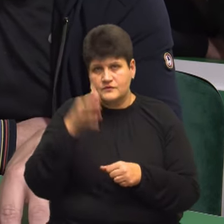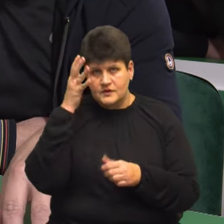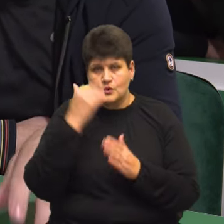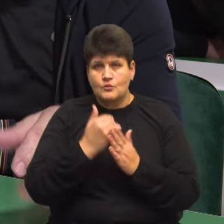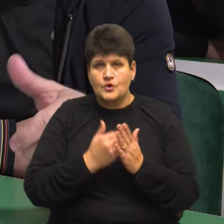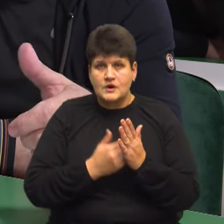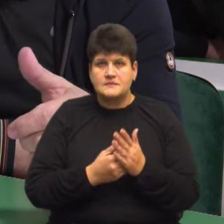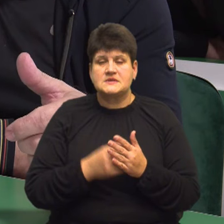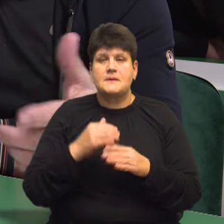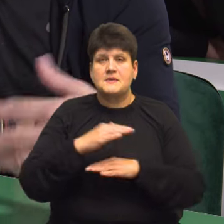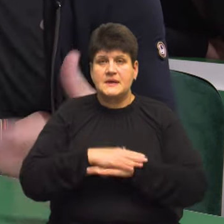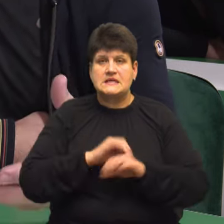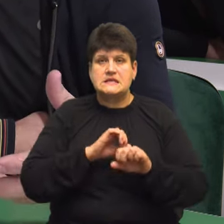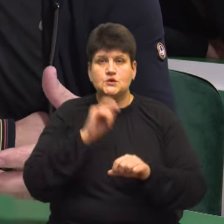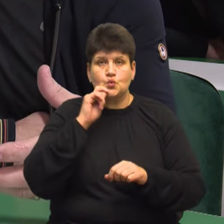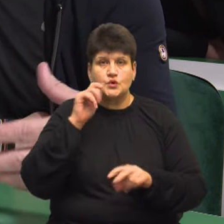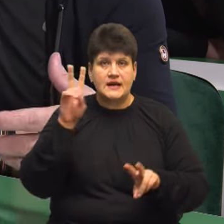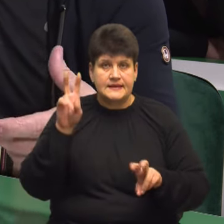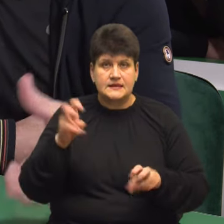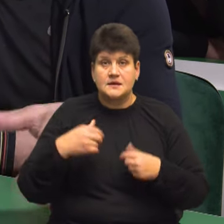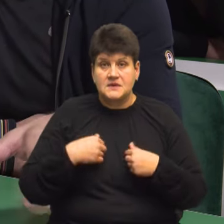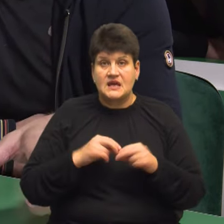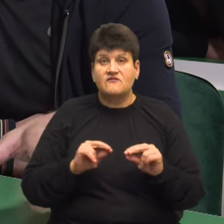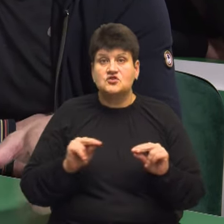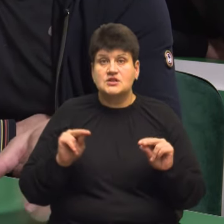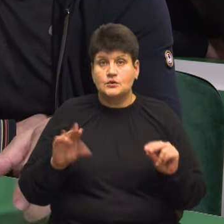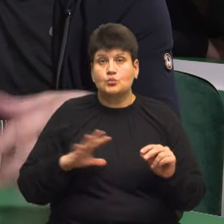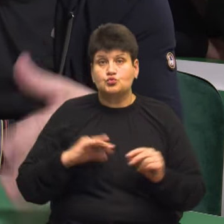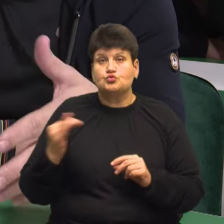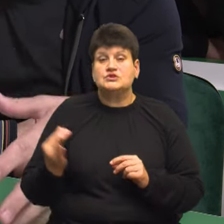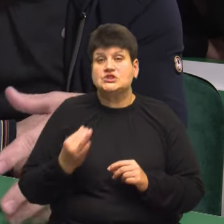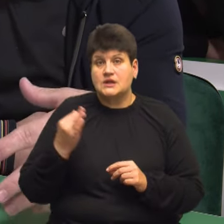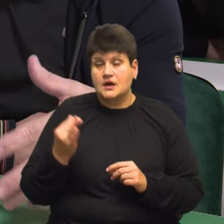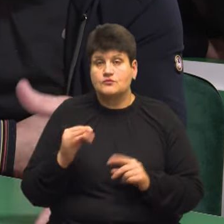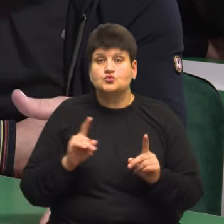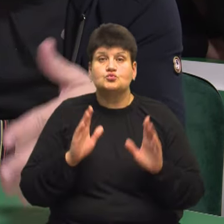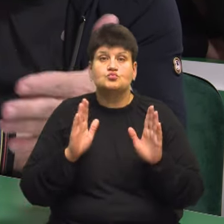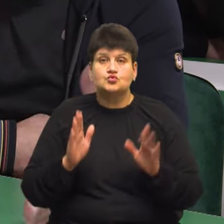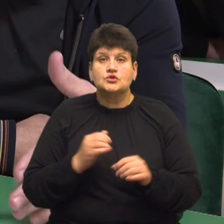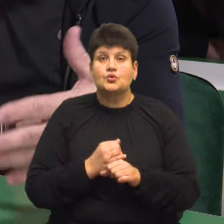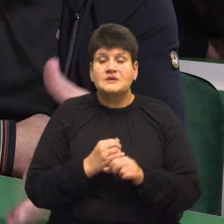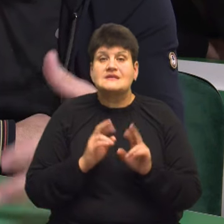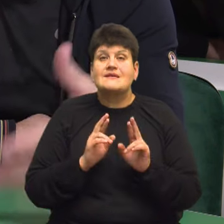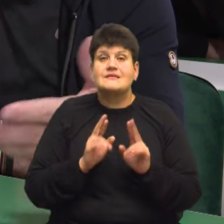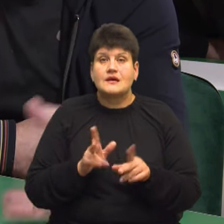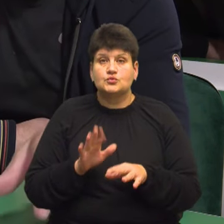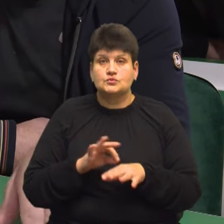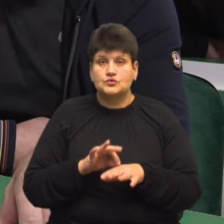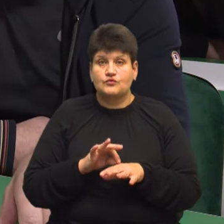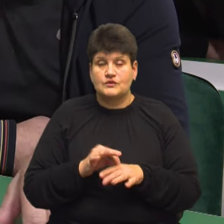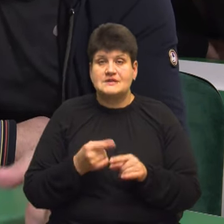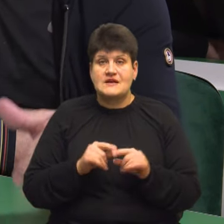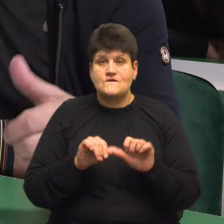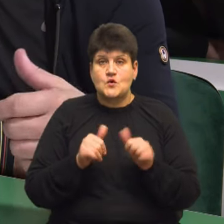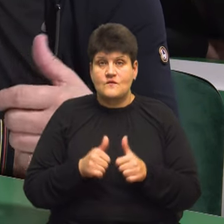предмету захист України. І мені як вчителю було цікаво, що буде робитися і як буде проходити це формування